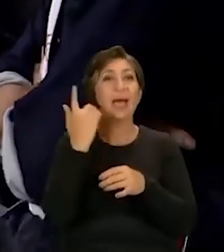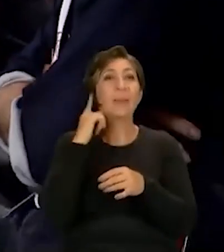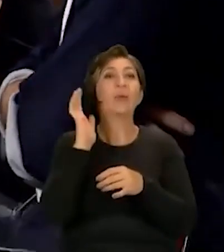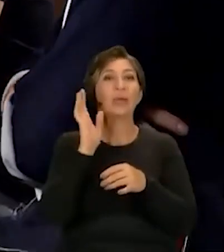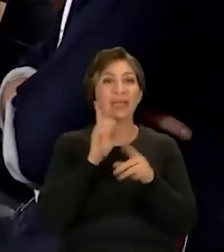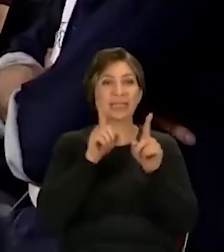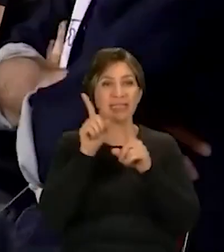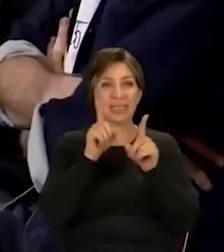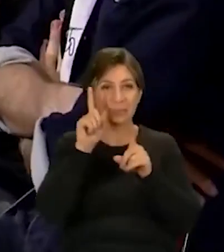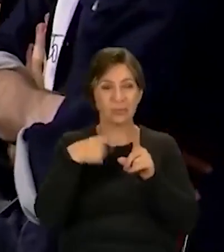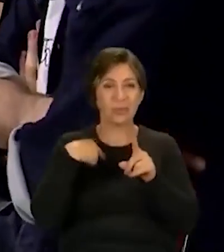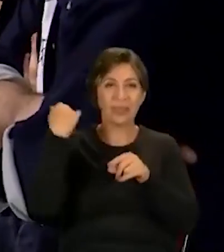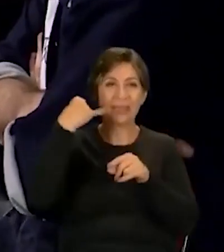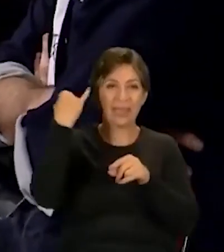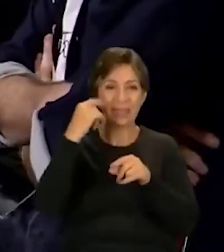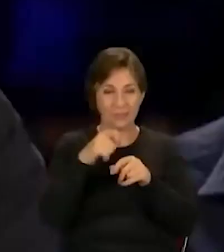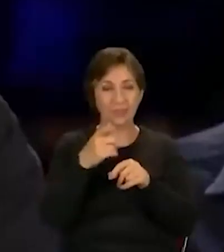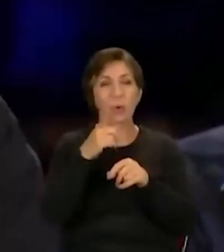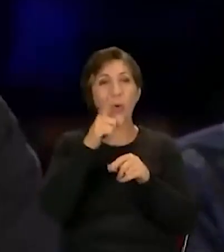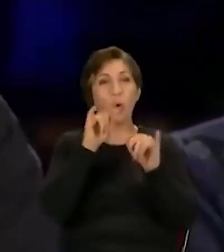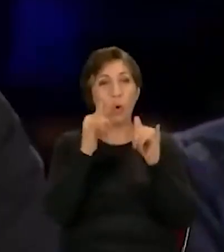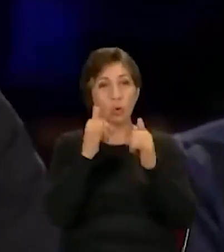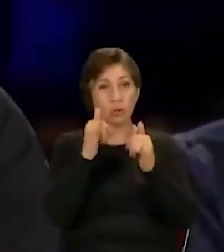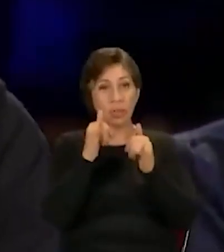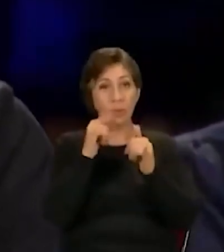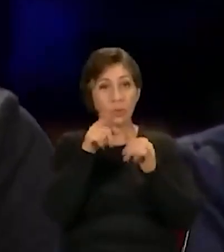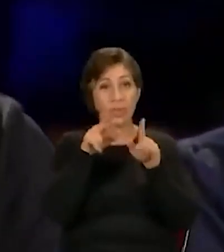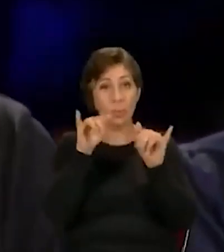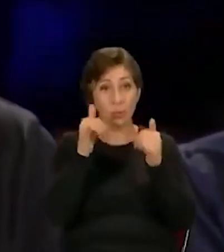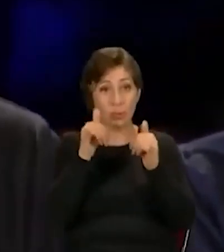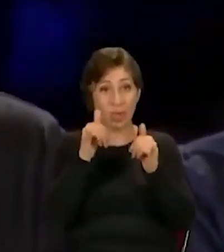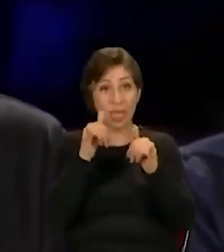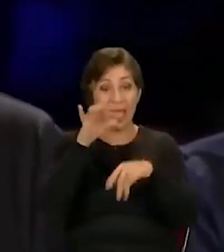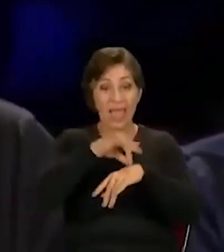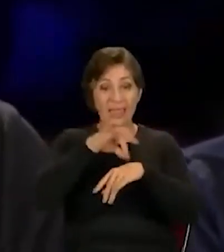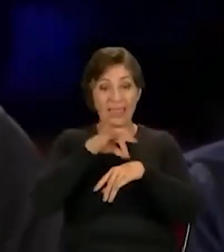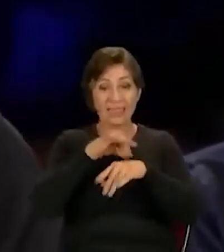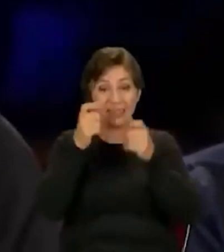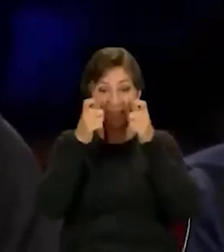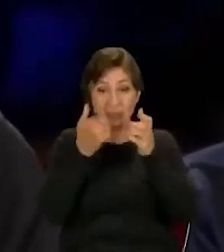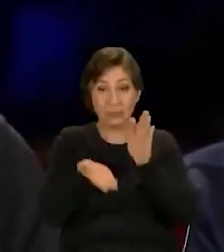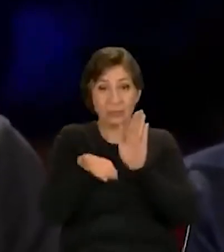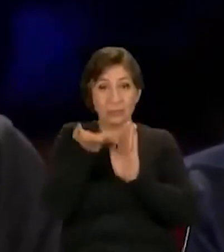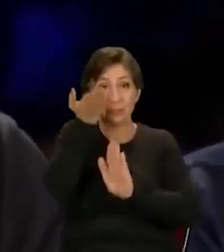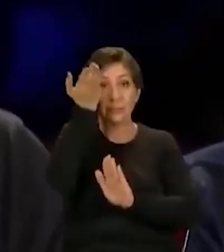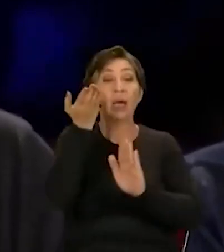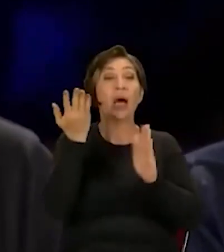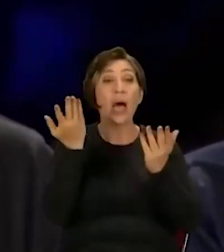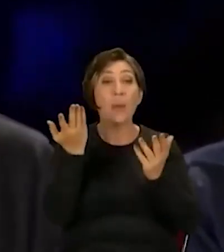yok. İnternetten bulmuş, benimle öyle dalga geçti. Şimdi o oyunlar, onun gibi oyunlar anlık dikkati çok iyi arttırıyor, evet.